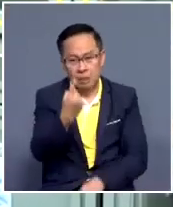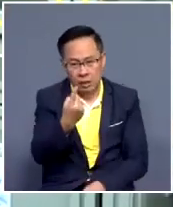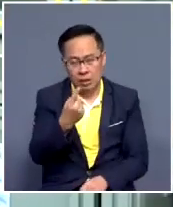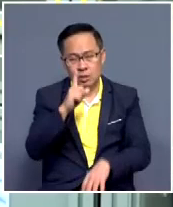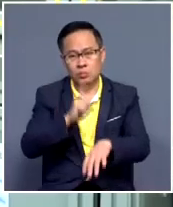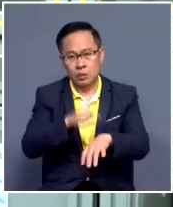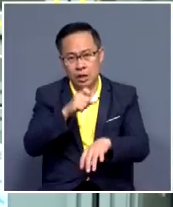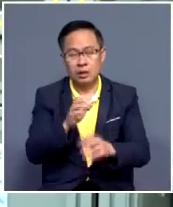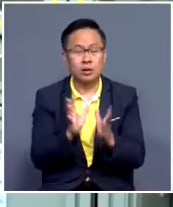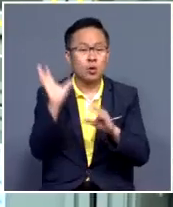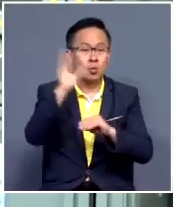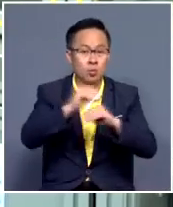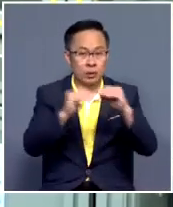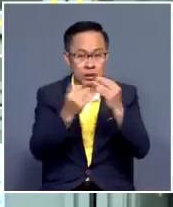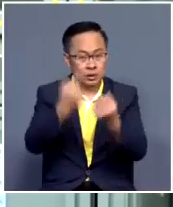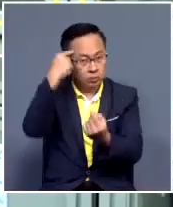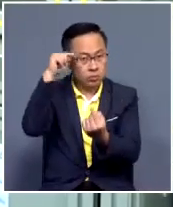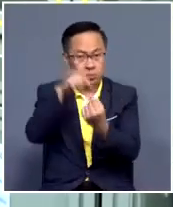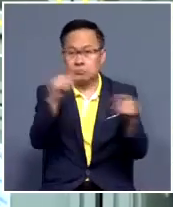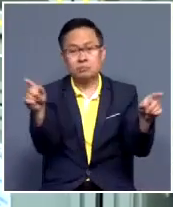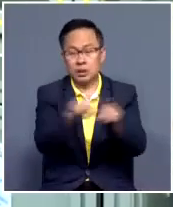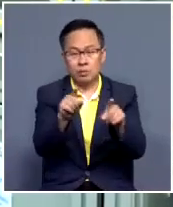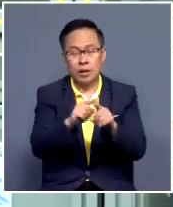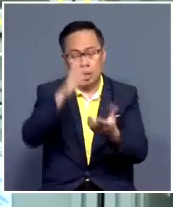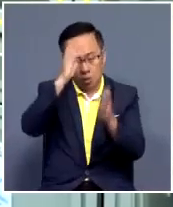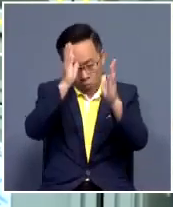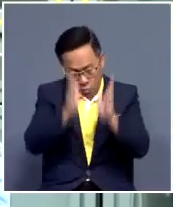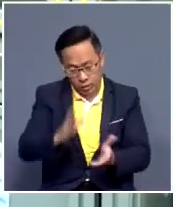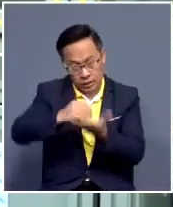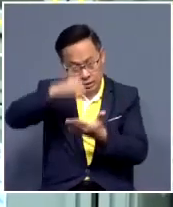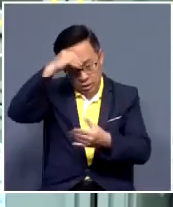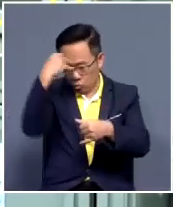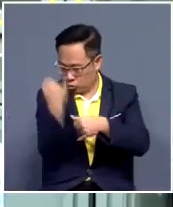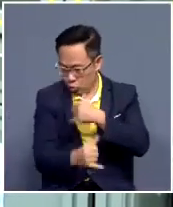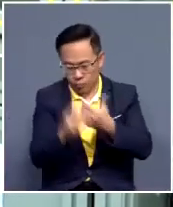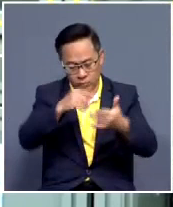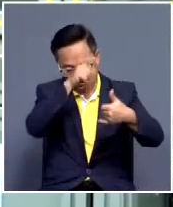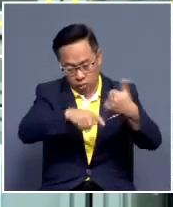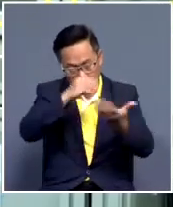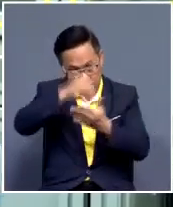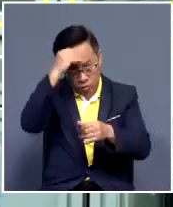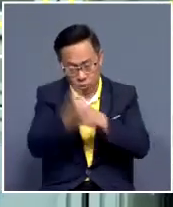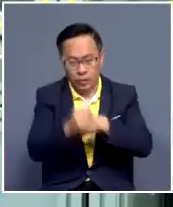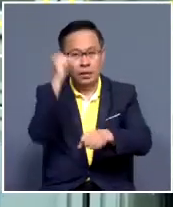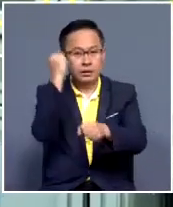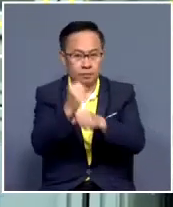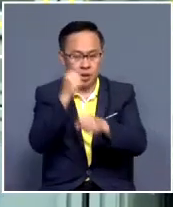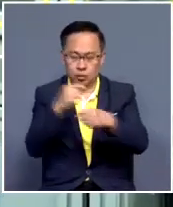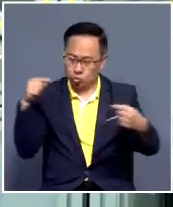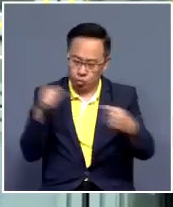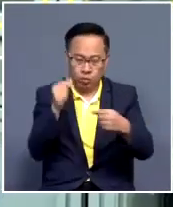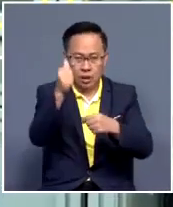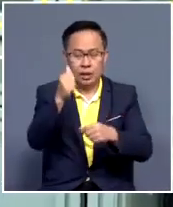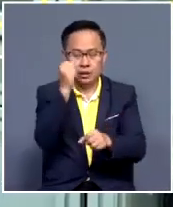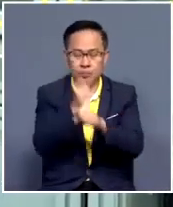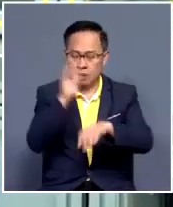หรือว่าโครงการไซไฟเนี่ยเรามีวัตถุประสงค์เดียวเท่านั้นแหละครับว่าเด็กที่จบออกมาเนี่ยสามารถทำงานได้ทันทีมีความต้องการที่ตรงกับอุตสาหกรรม